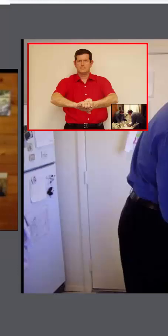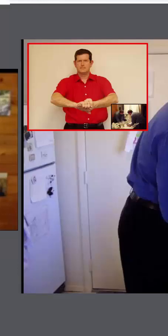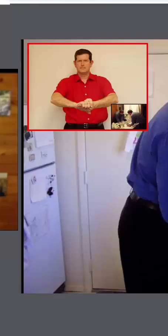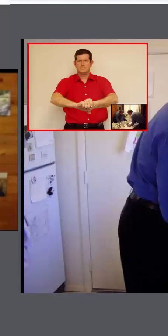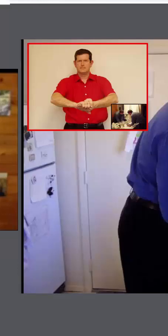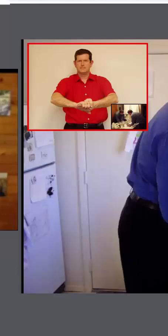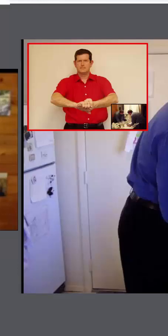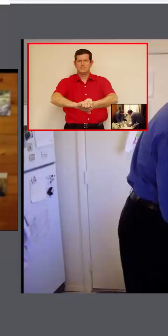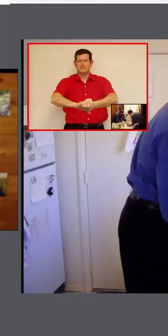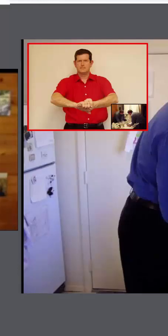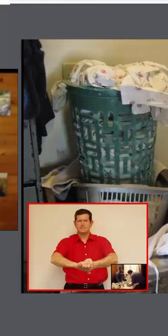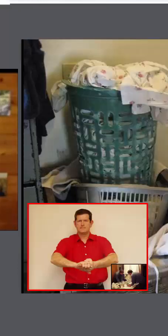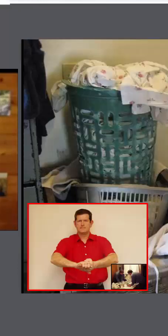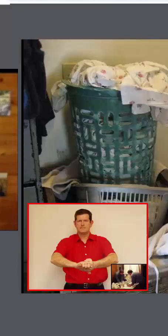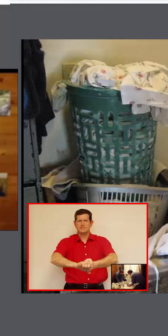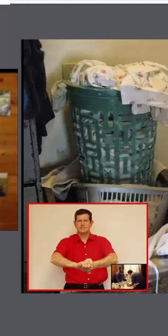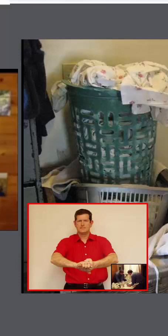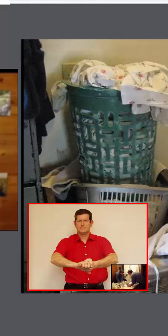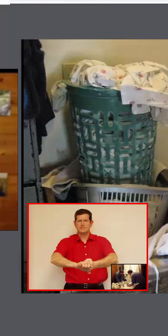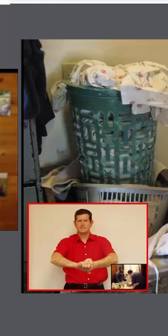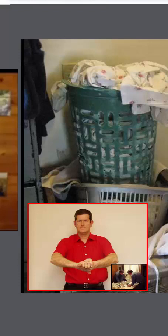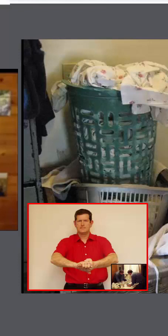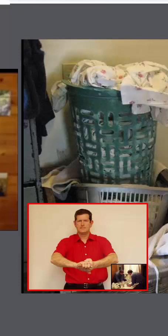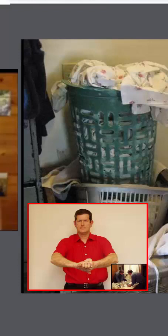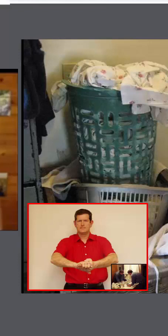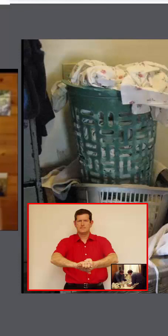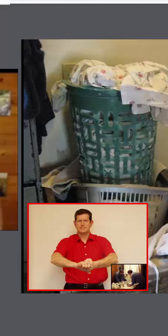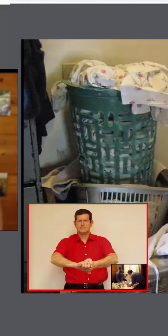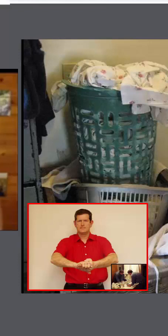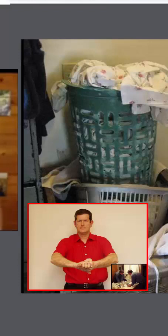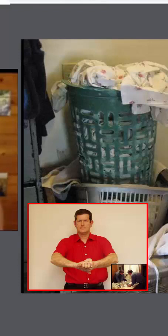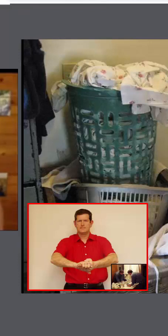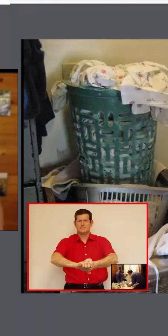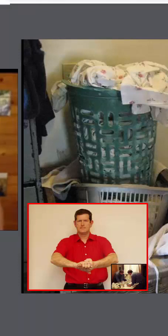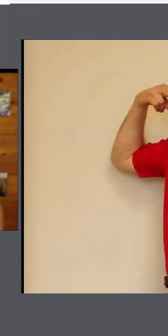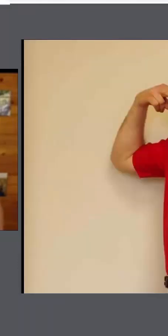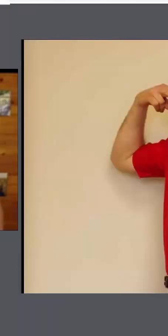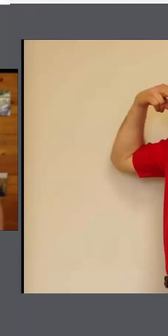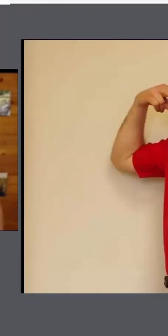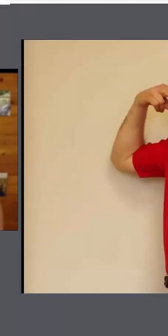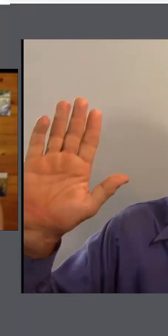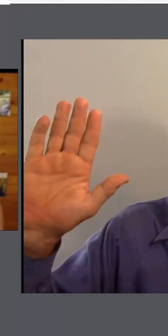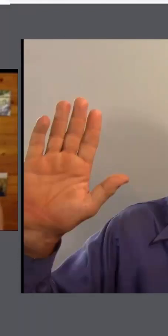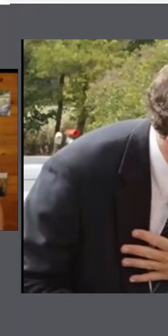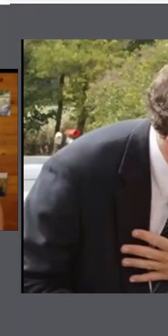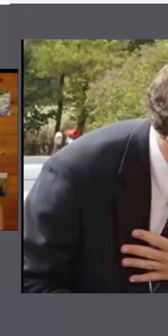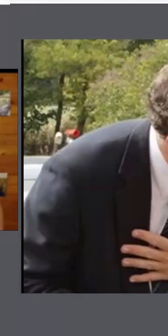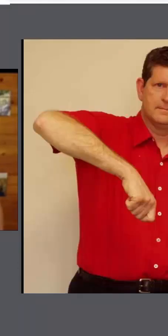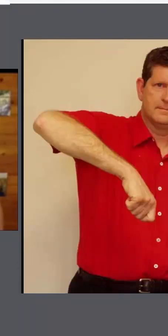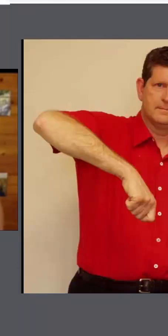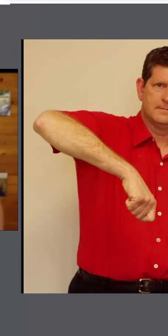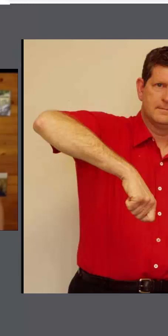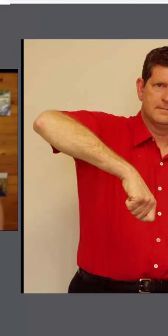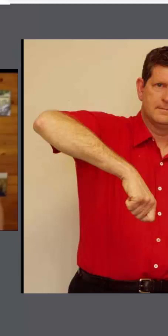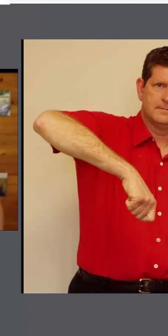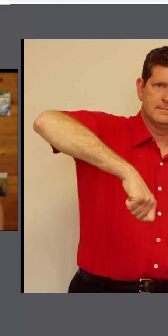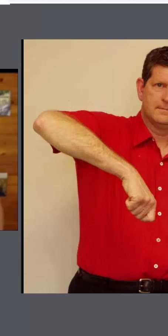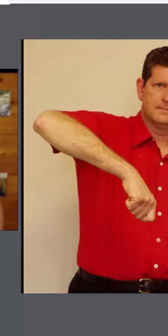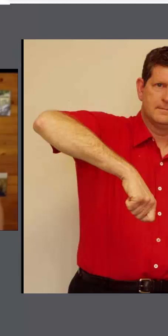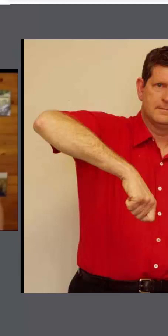la vaisselle, c'est sûr. Et elle lave le linge, sauf le mien. Moi, je lave mon linge. Et dire, on va se passer de ce verbe-là.